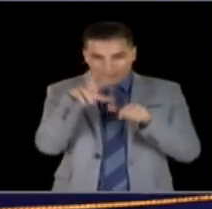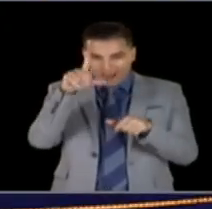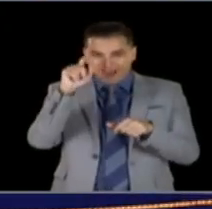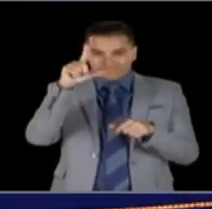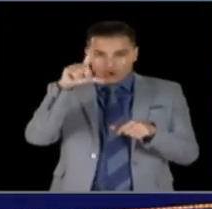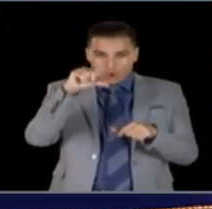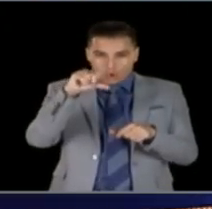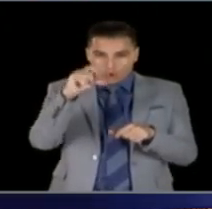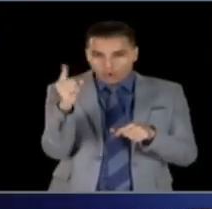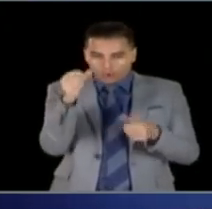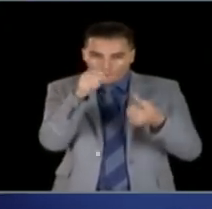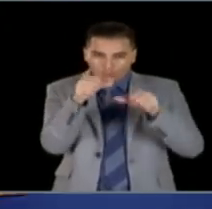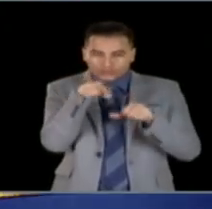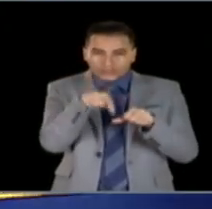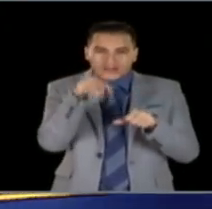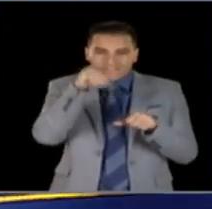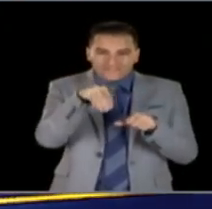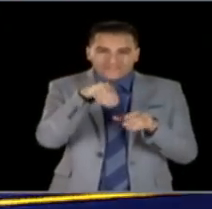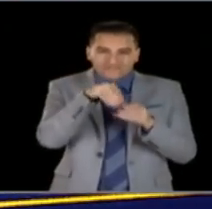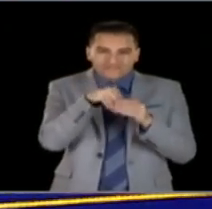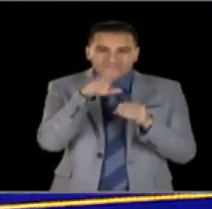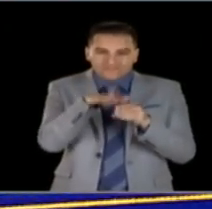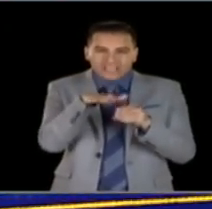بقول المستقرة.